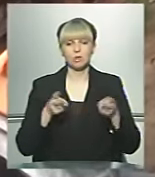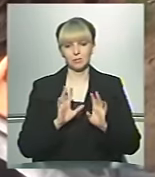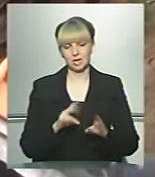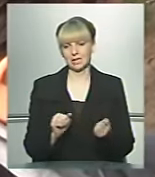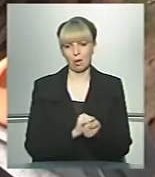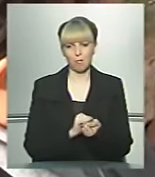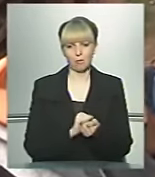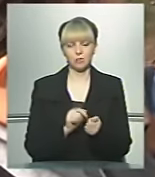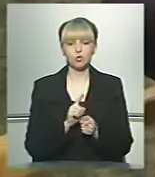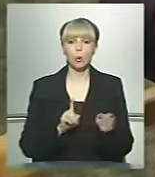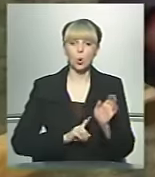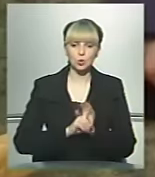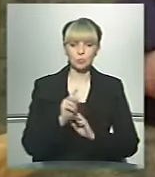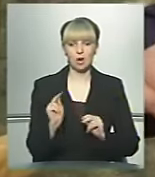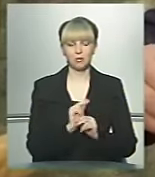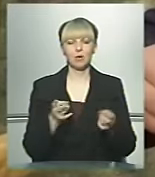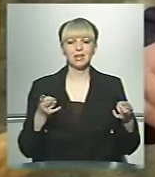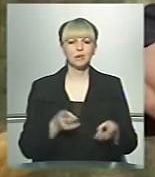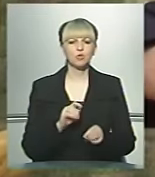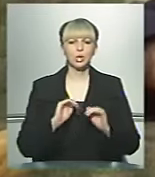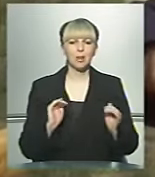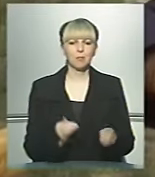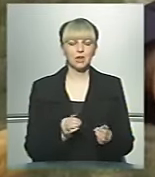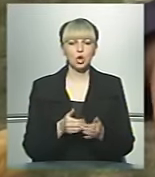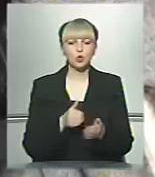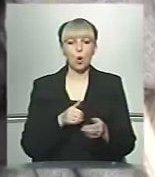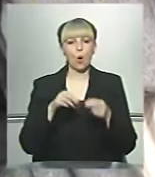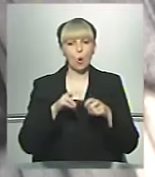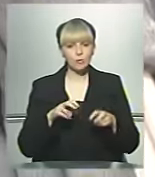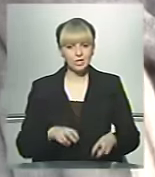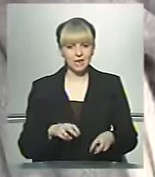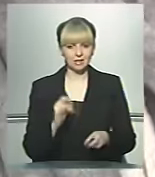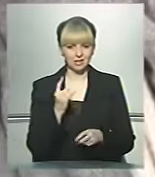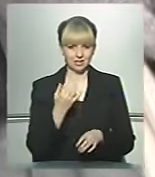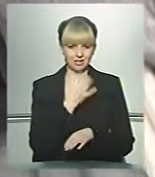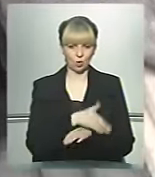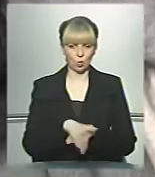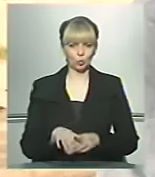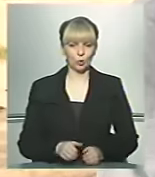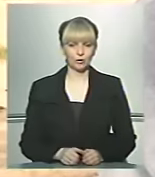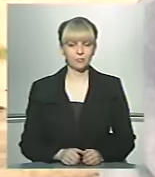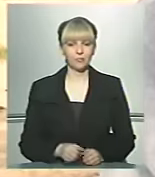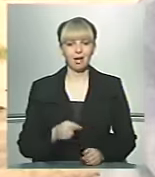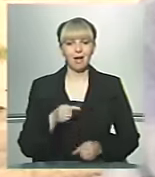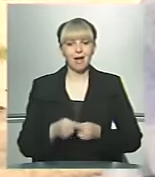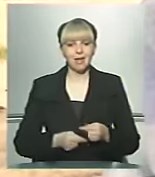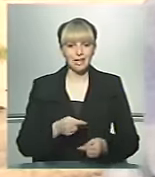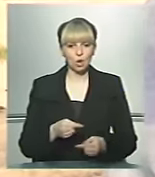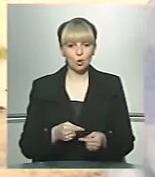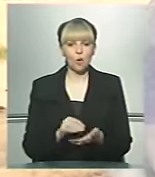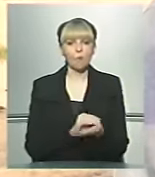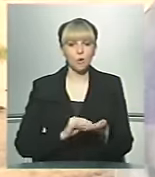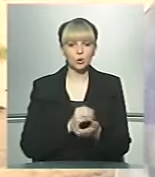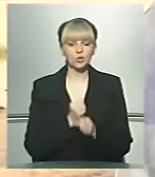на папері. Щоб розпочати лікування, необхідно щонайменше дообстежити дитину за кордоном. Генетику